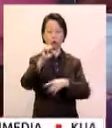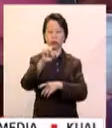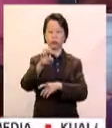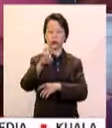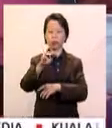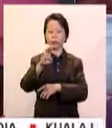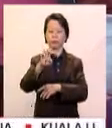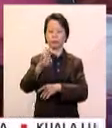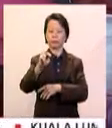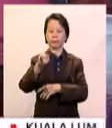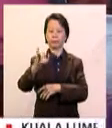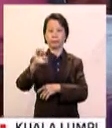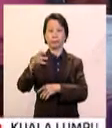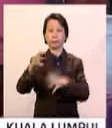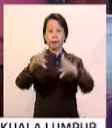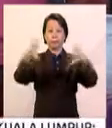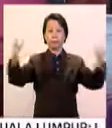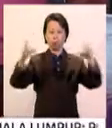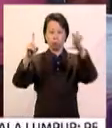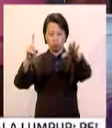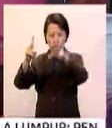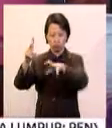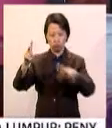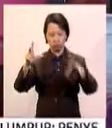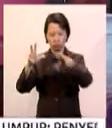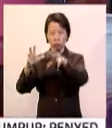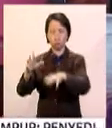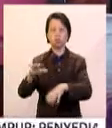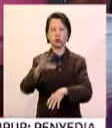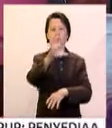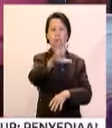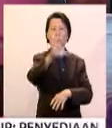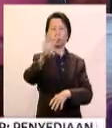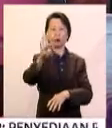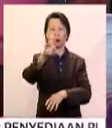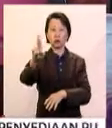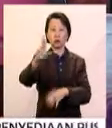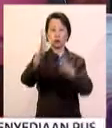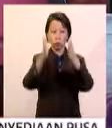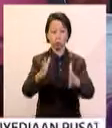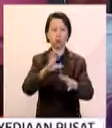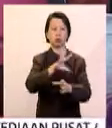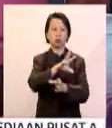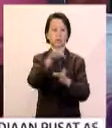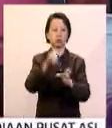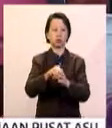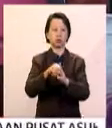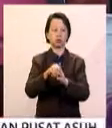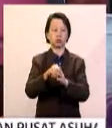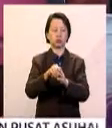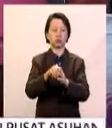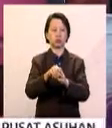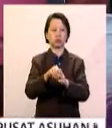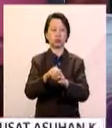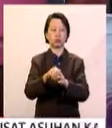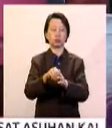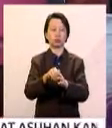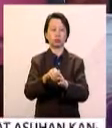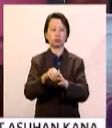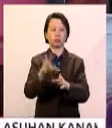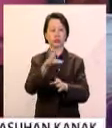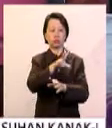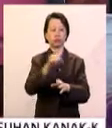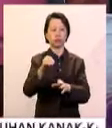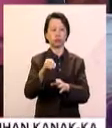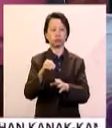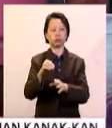besar. Tetapi bila kawasan yang besar macam ni dengan kita 54,000 pengundi, tapi itu termasuk dengan Katan Permai dan inilah dan Bukit Mau